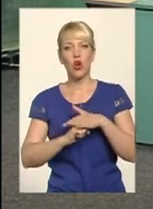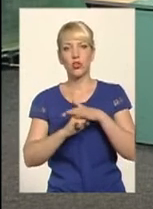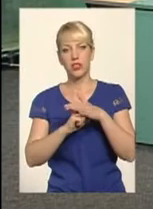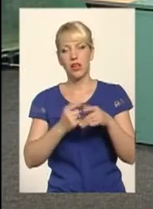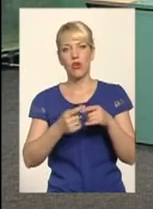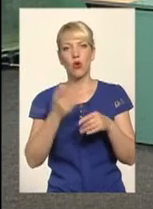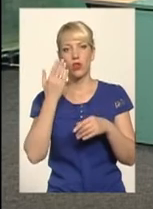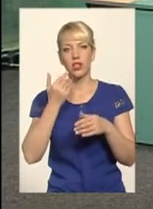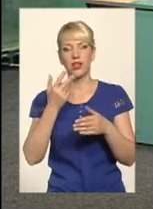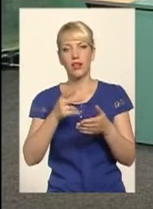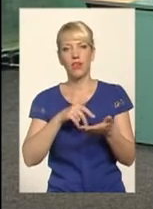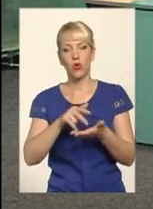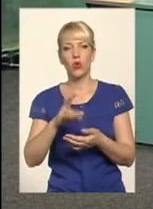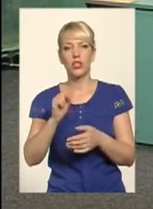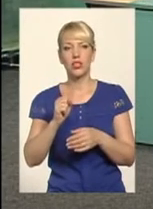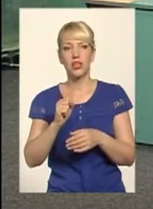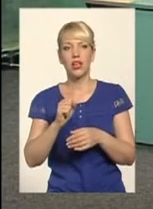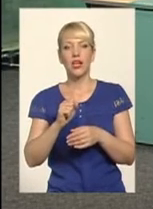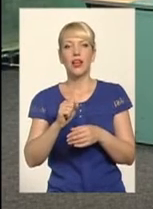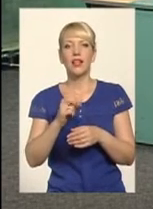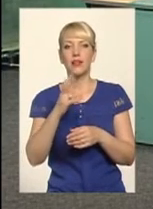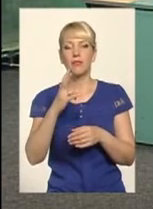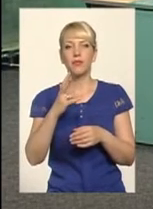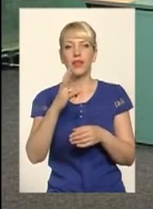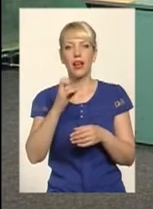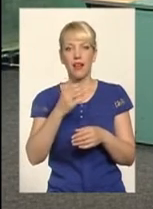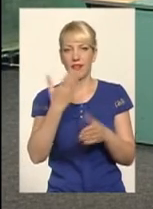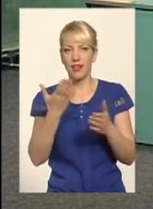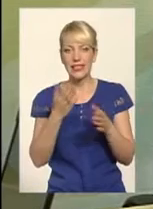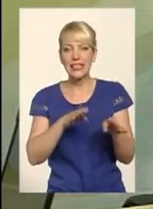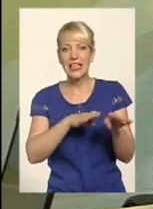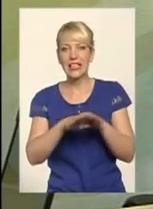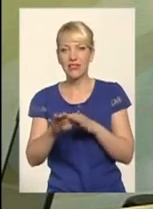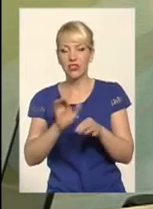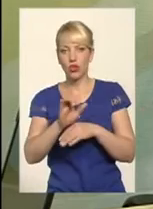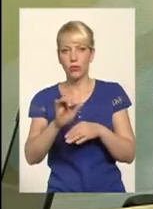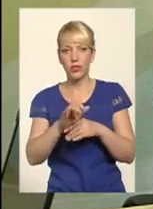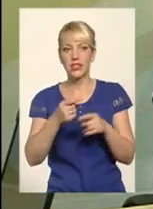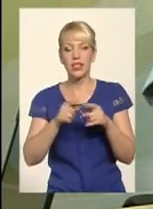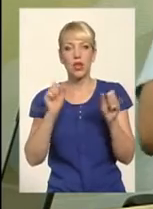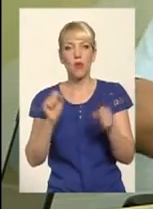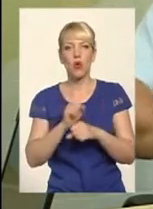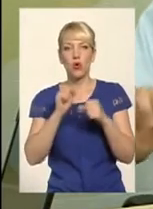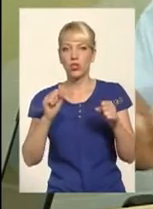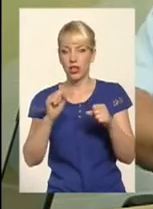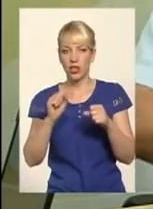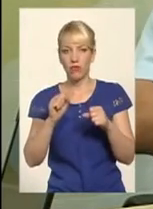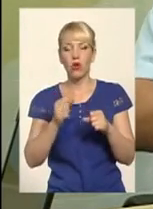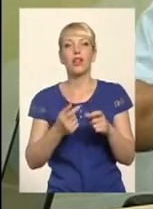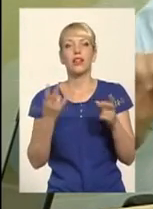певний рівень виробництва, без стандартизації, це стає неможливо. Ти маєш контролювати якість продукції. Ти не можеш кожного